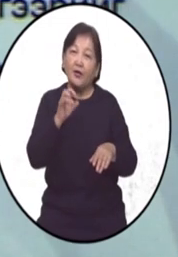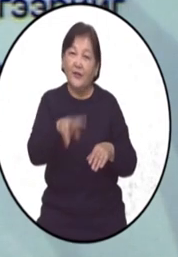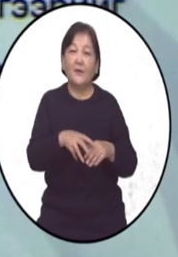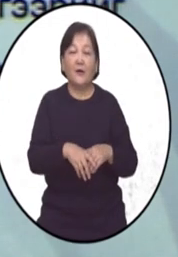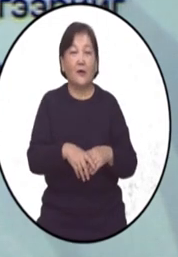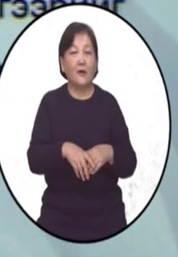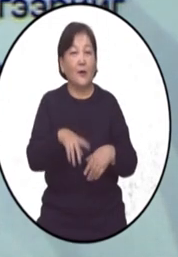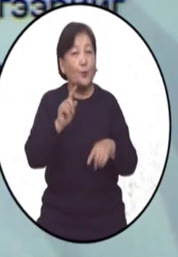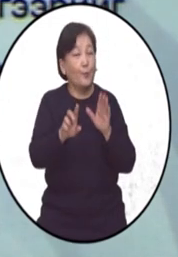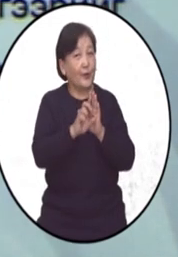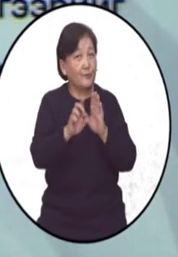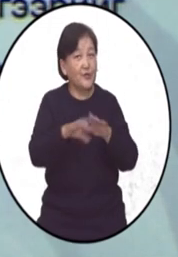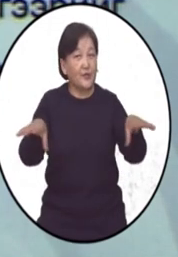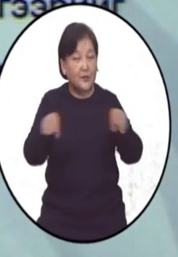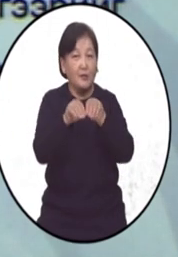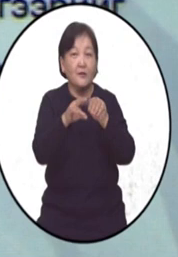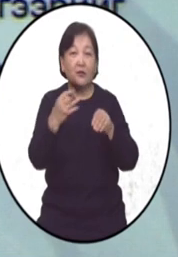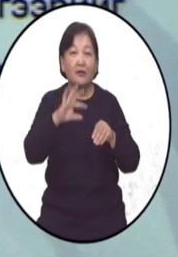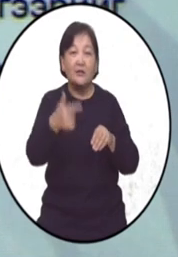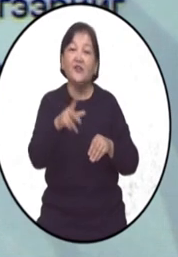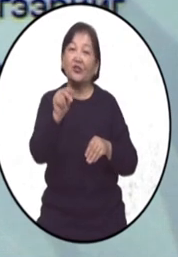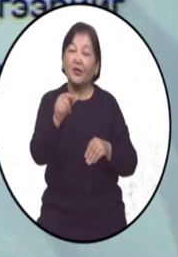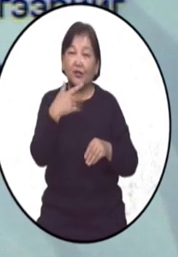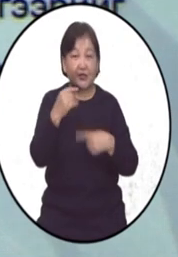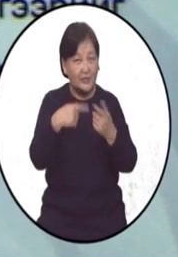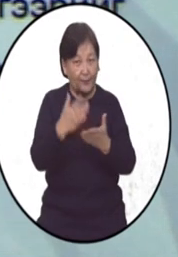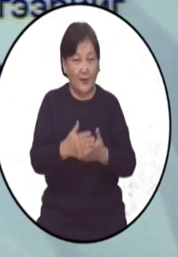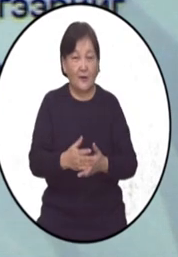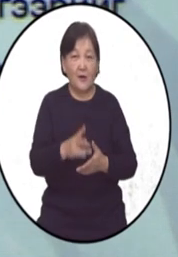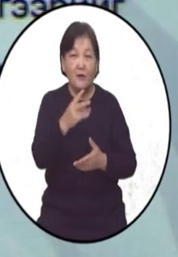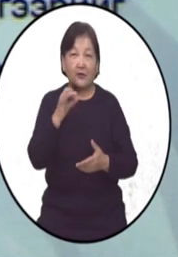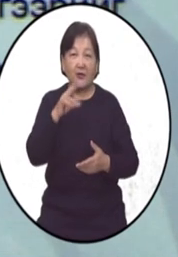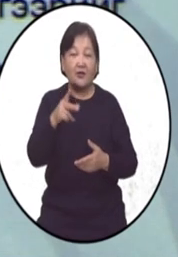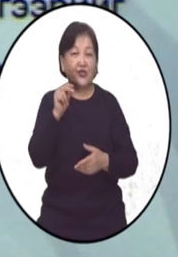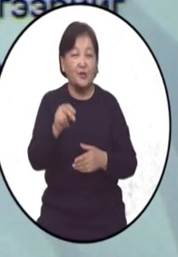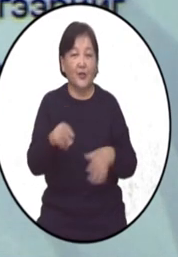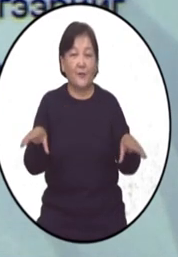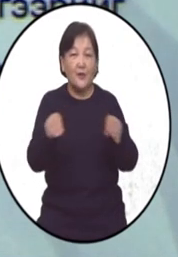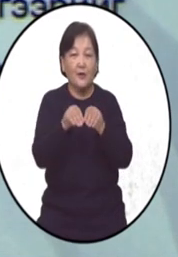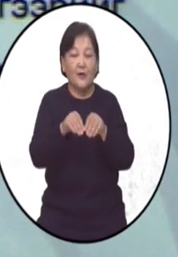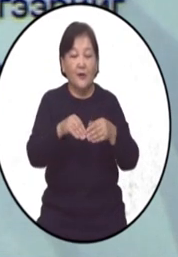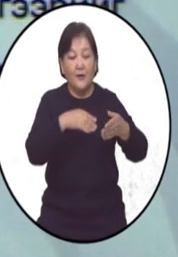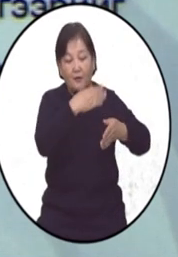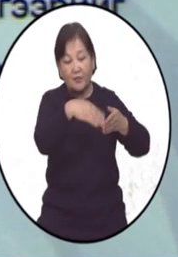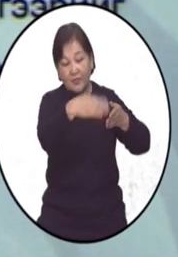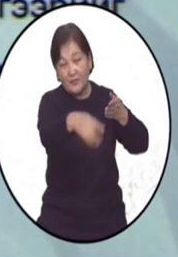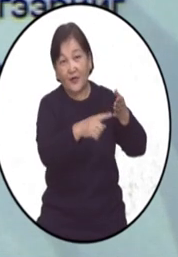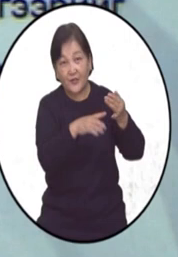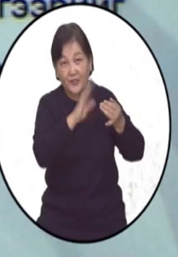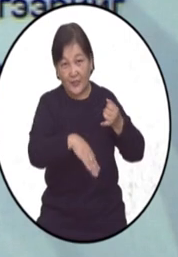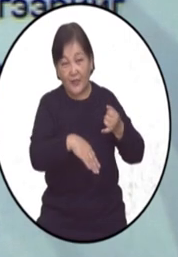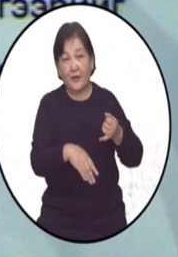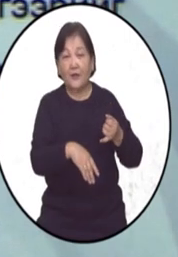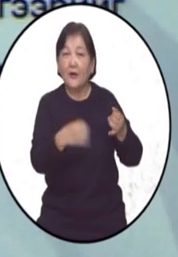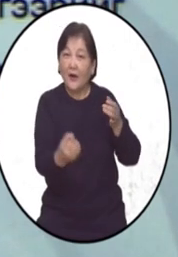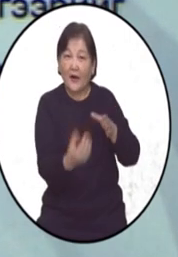боломжийг алгоритмын нийтлэг байх чанар гэдэг. За аливаа алгоритм нь анхдагч өгдлүүдээс эцсийн тодорхой үр дүнг гарган авахд